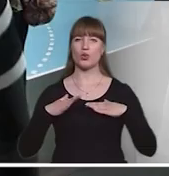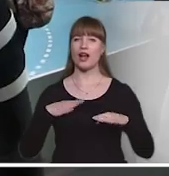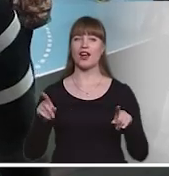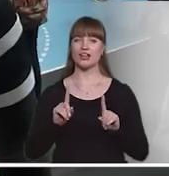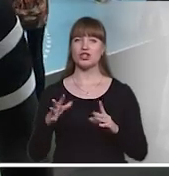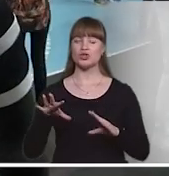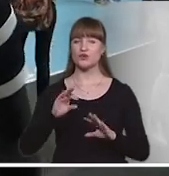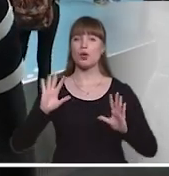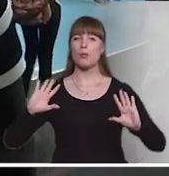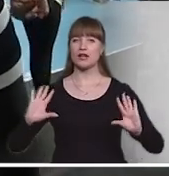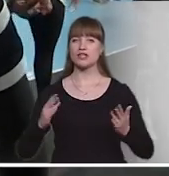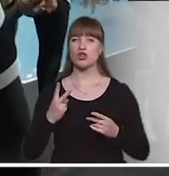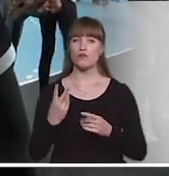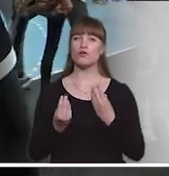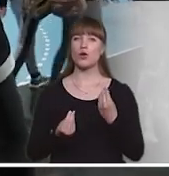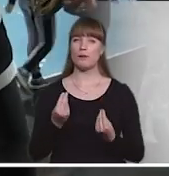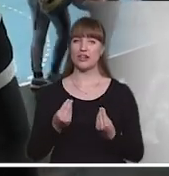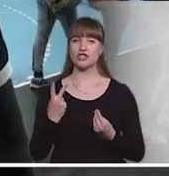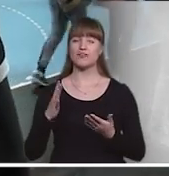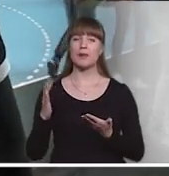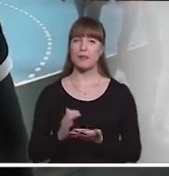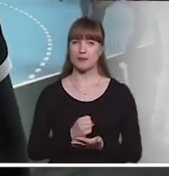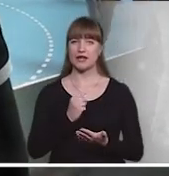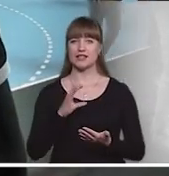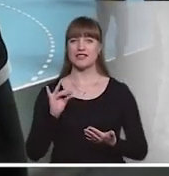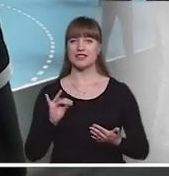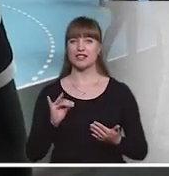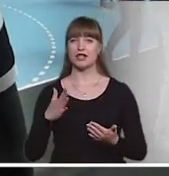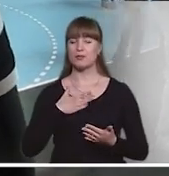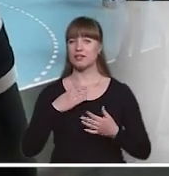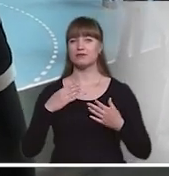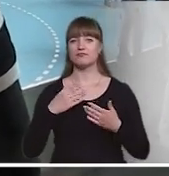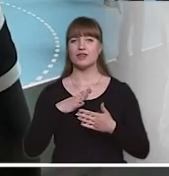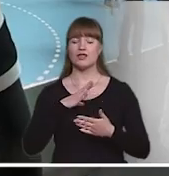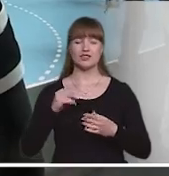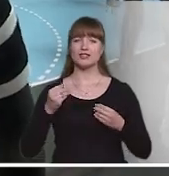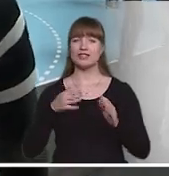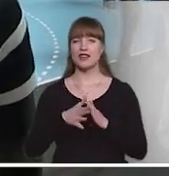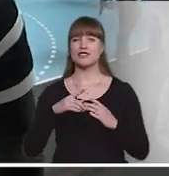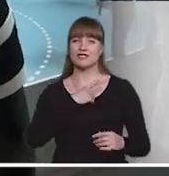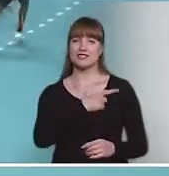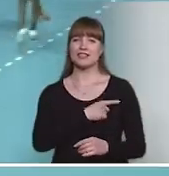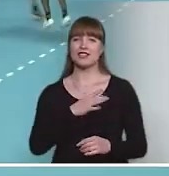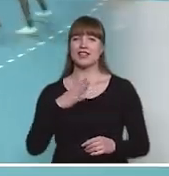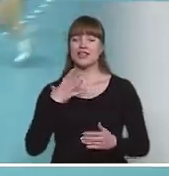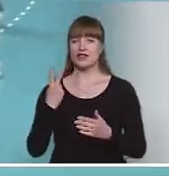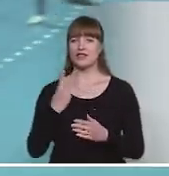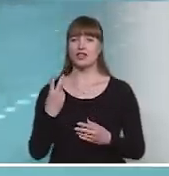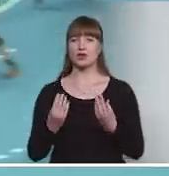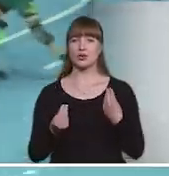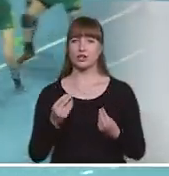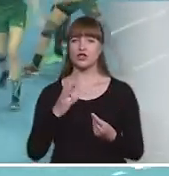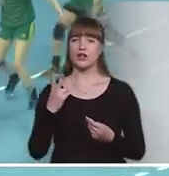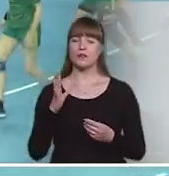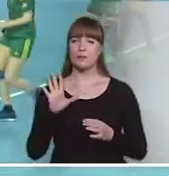что все произошло в 2 матчах, 2 победы, и мы не стали тратить силы на 3-й матч. Во 2-м тайме со